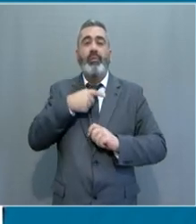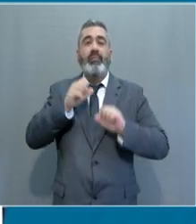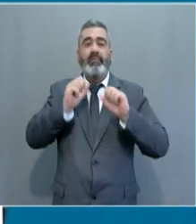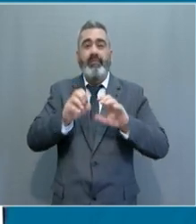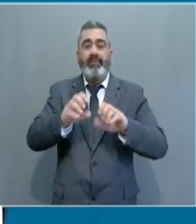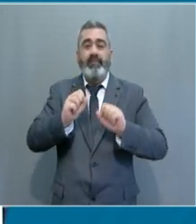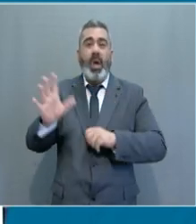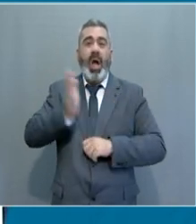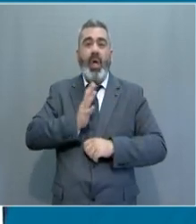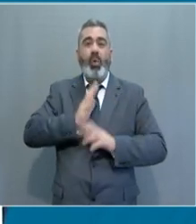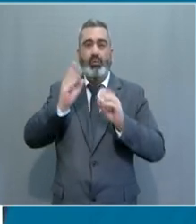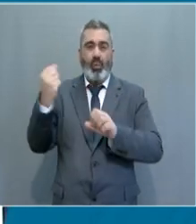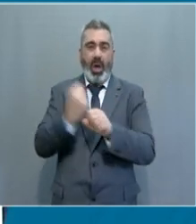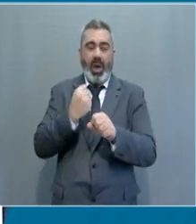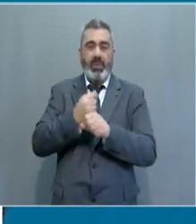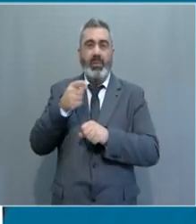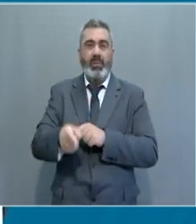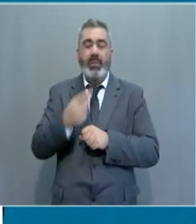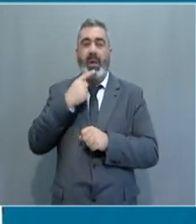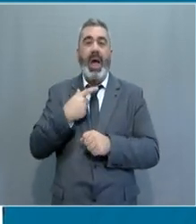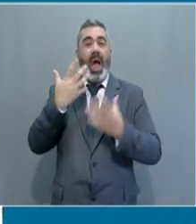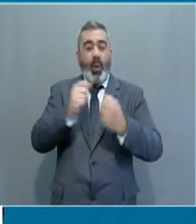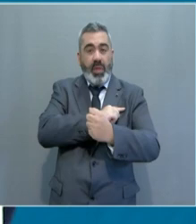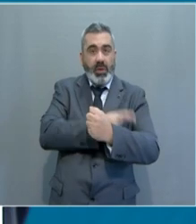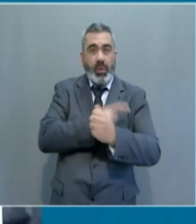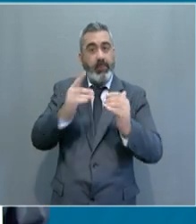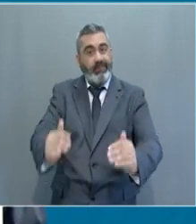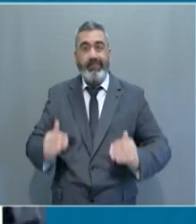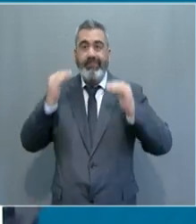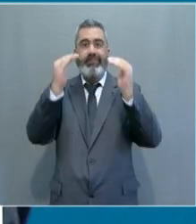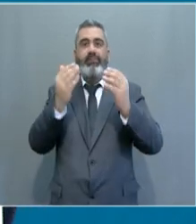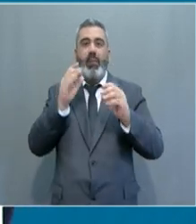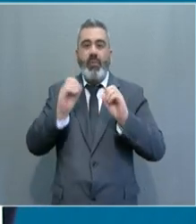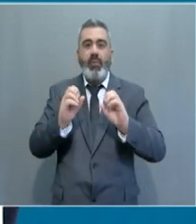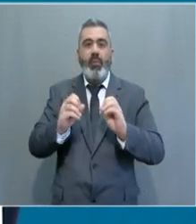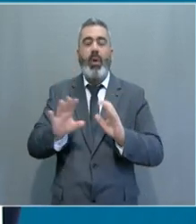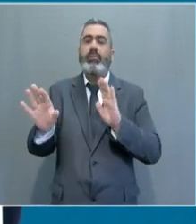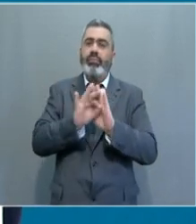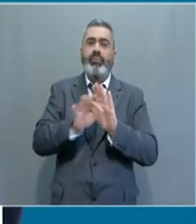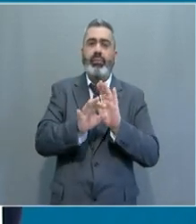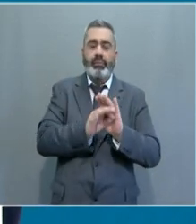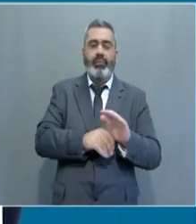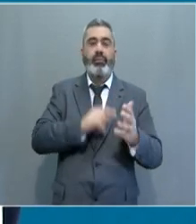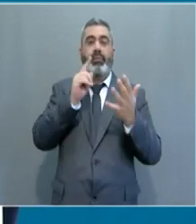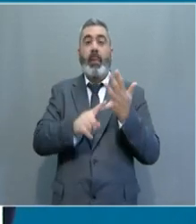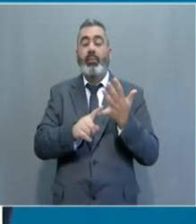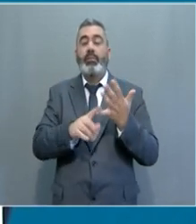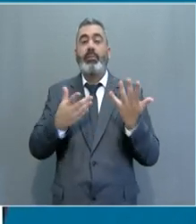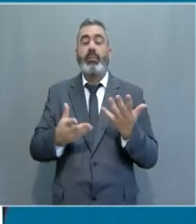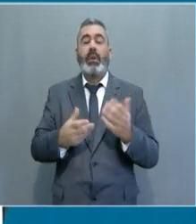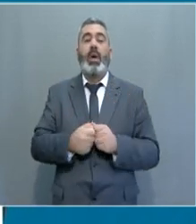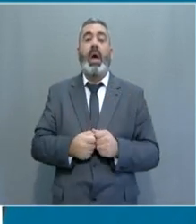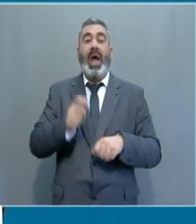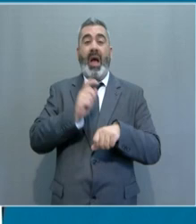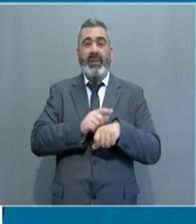του ανθρώπινου δυναμικού, skilling, upskilling και reskilling και προώθηση απασχόλησης. Και πέμπτον, τις ολοκληρωμένες παρεμβάσεις